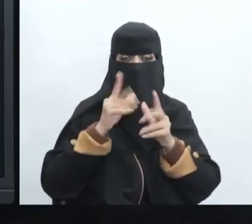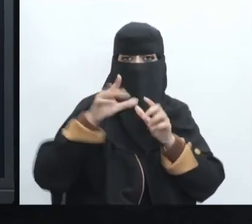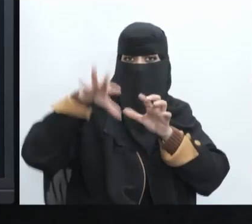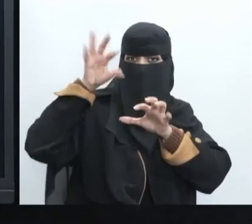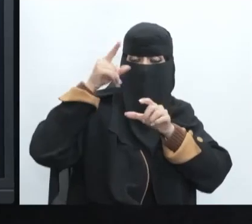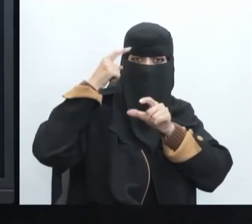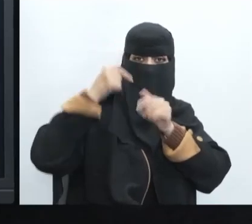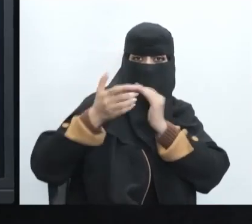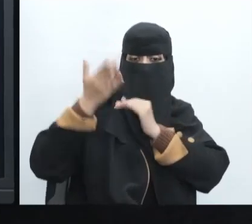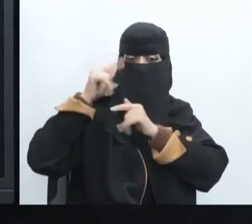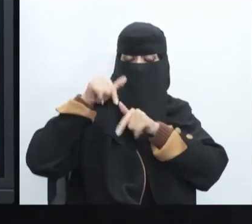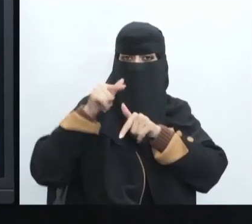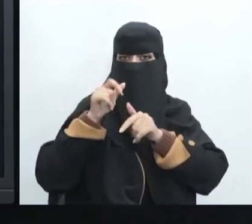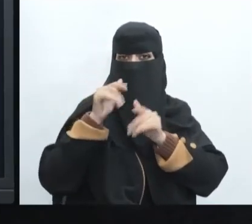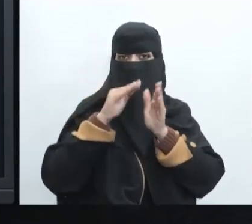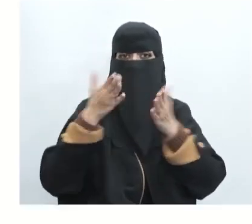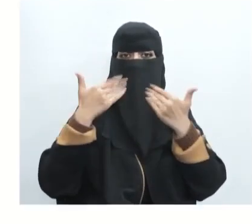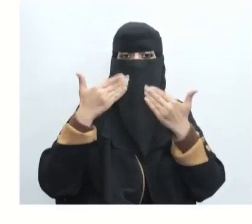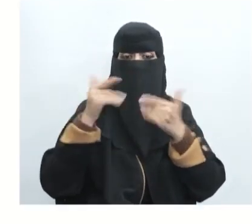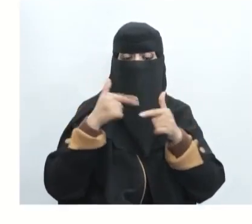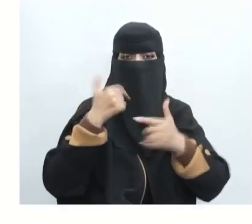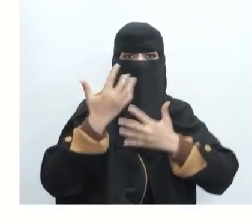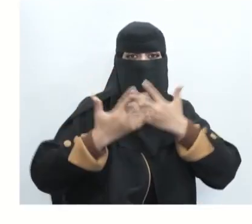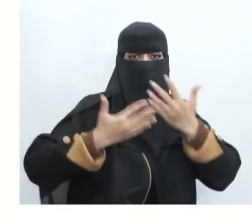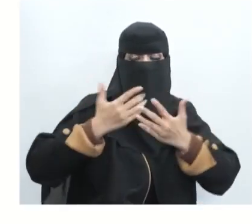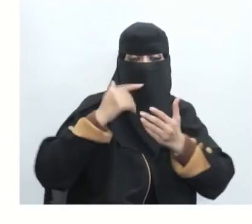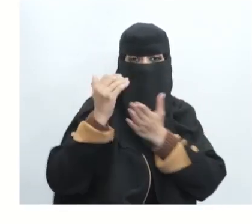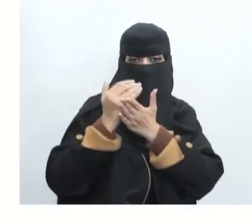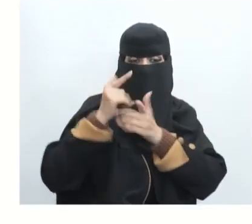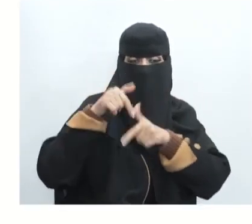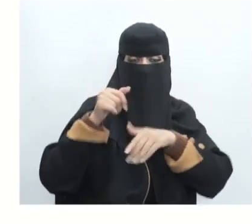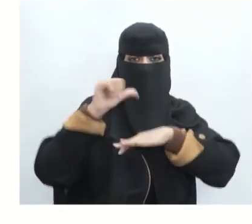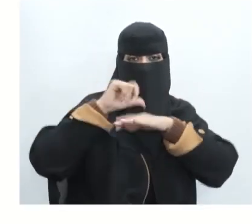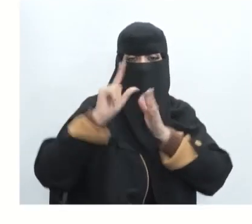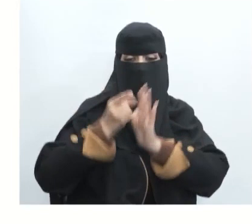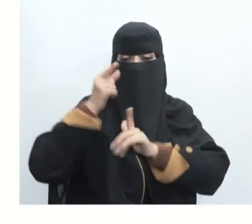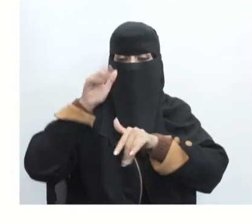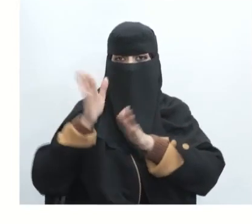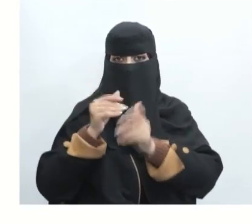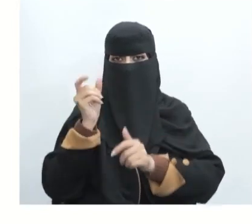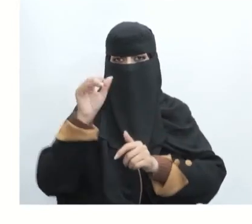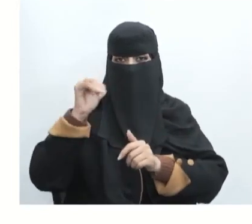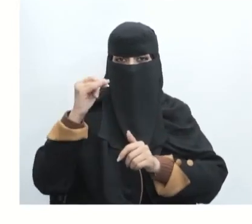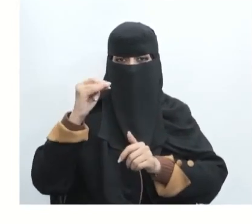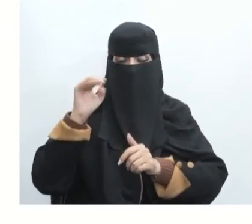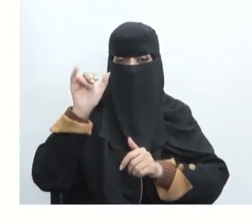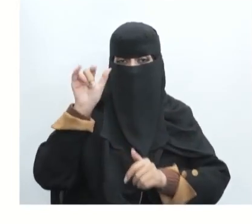استخرجناه وما تعرفنا عليه من مناخ من نشاط اقتصادي من عاصفه اولى هذه الدول نيجيريا